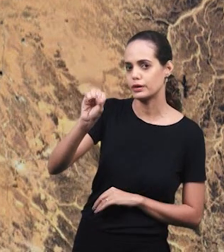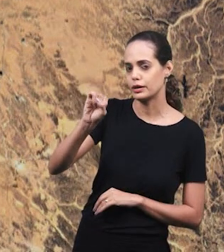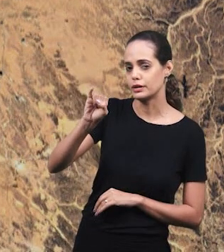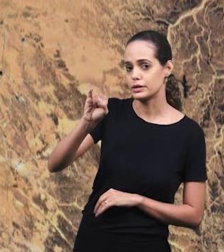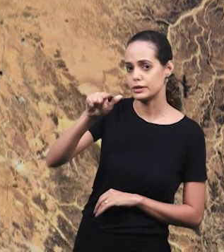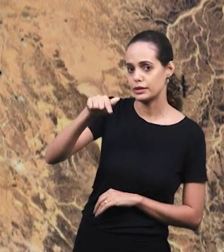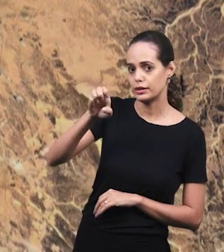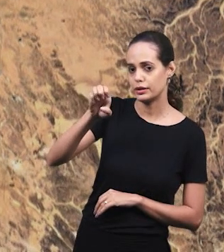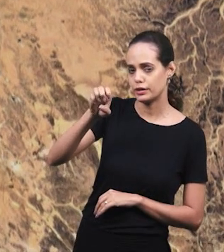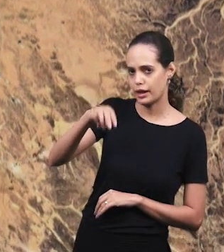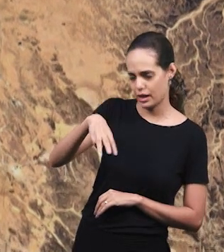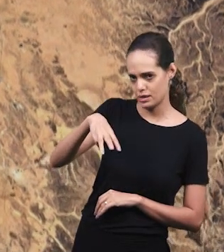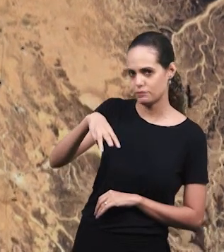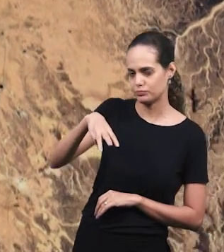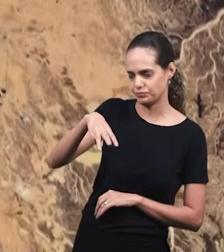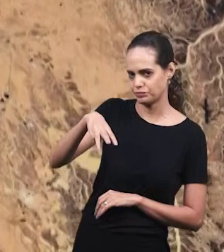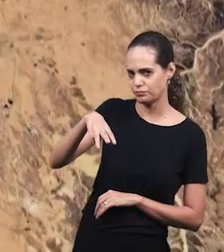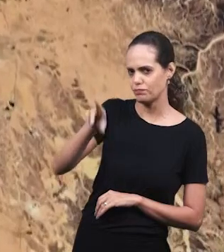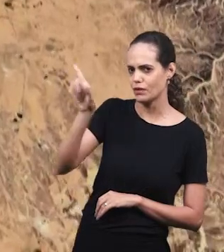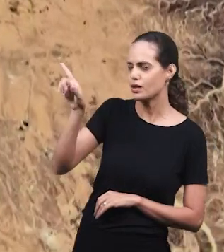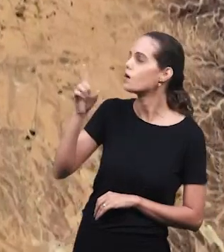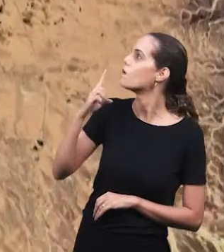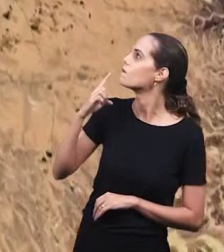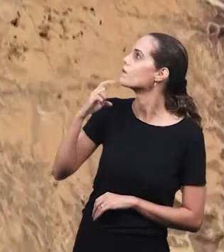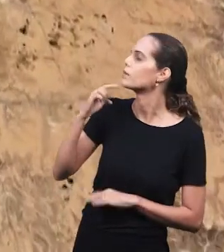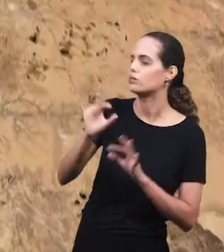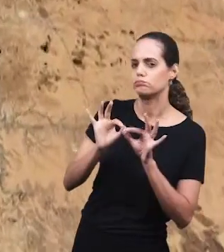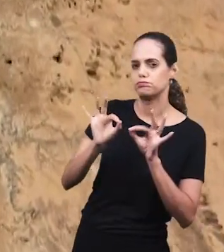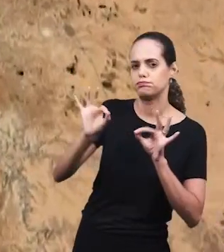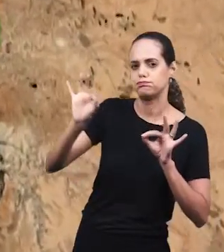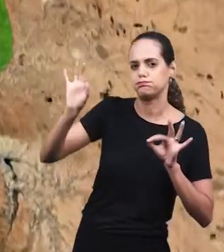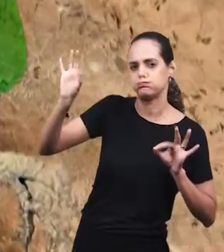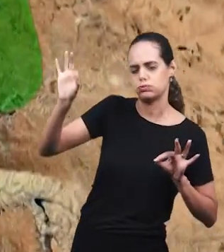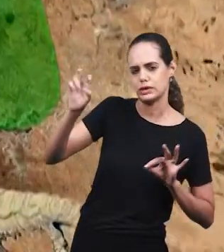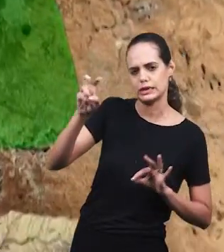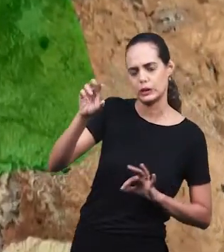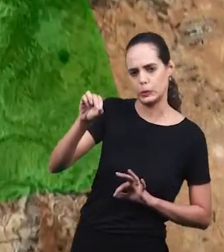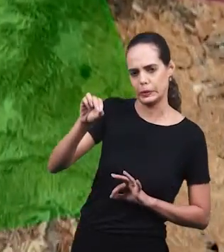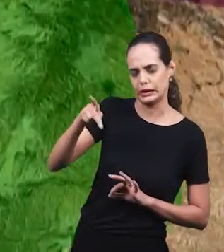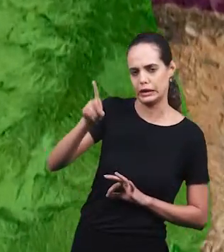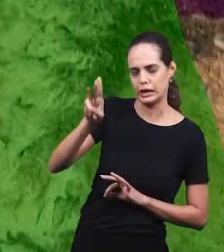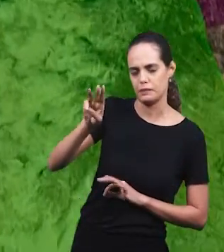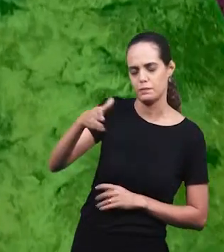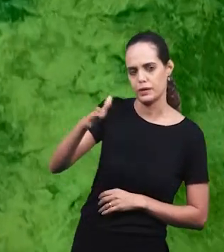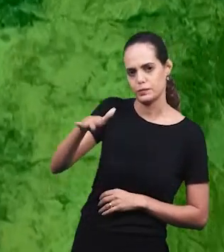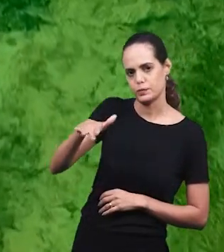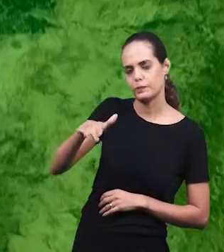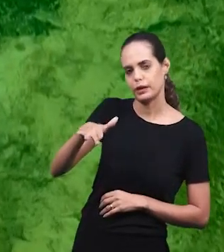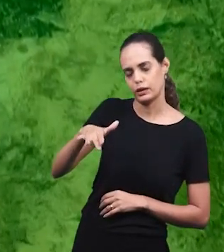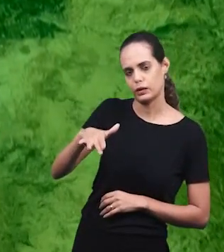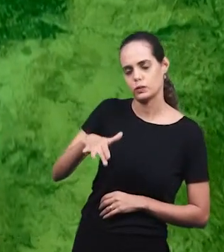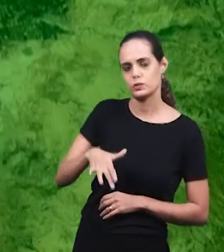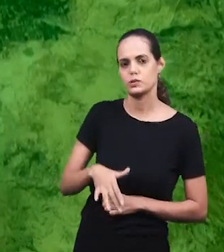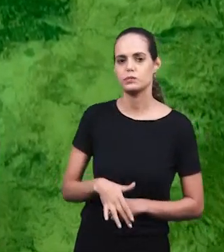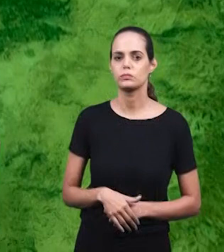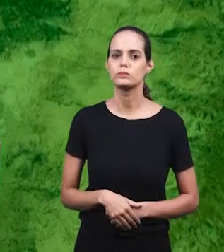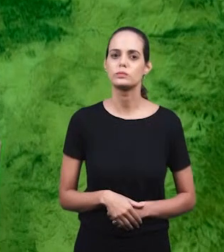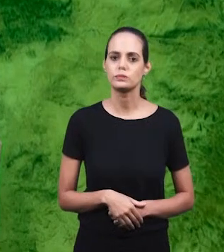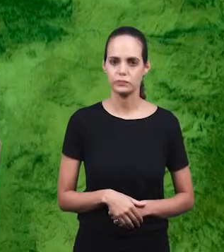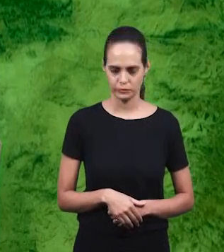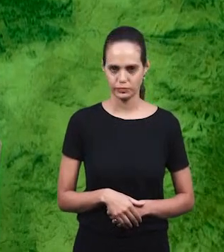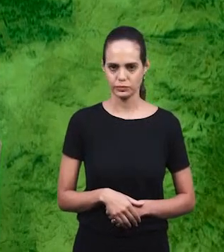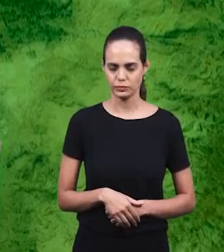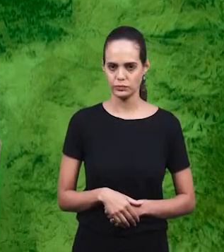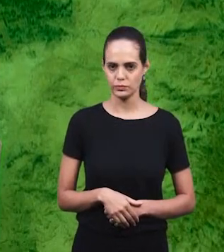environ 50 km, en ligne droite. Sichem, c'était la région où se trouvait cette ville de Sychar,